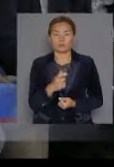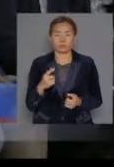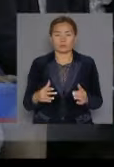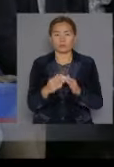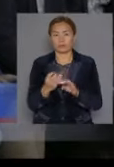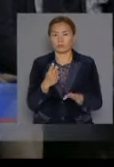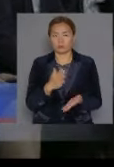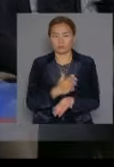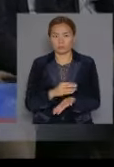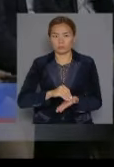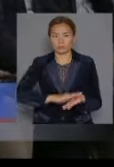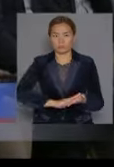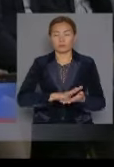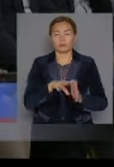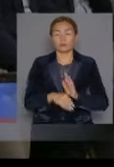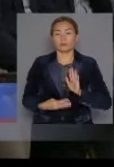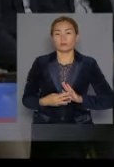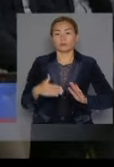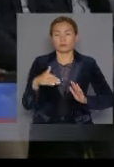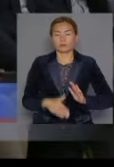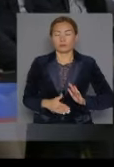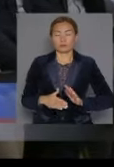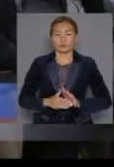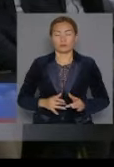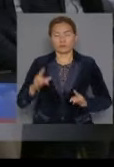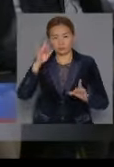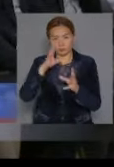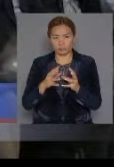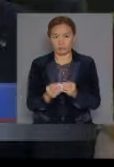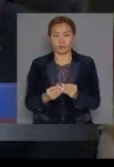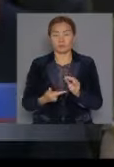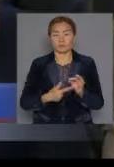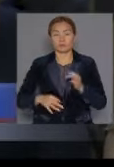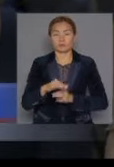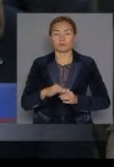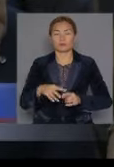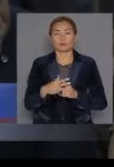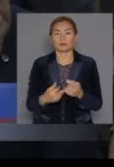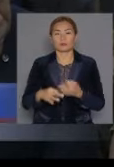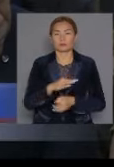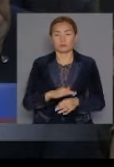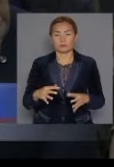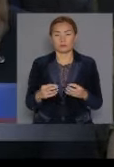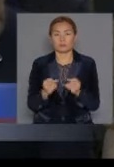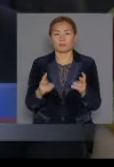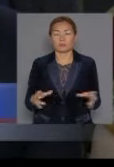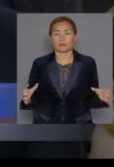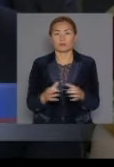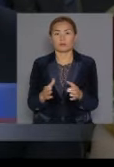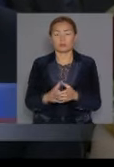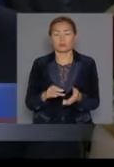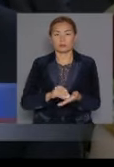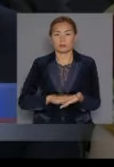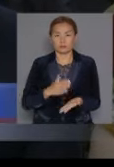үй кезегіне тіркелсе, оның 9000-ы әлеуметтік аз қамтылған, жетім және жартылай жетімдер, арнайы топтағылар болып